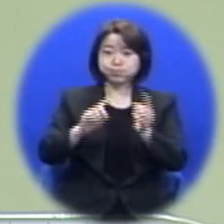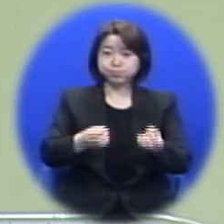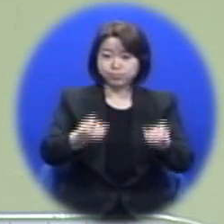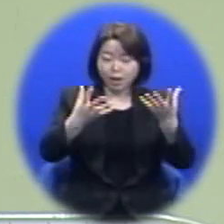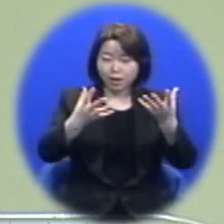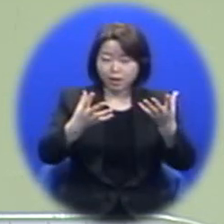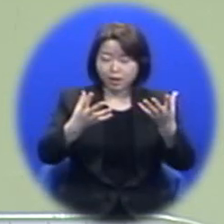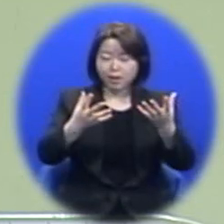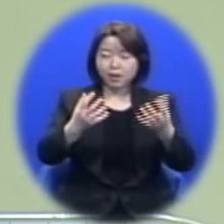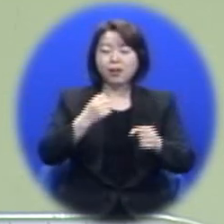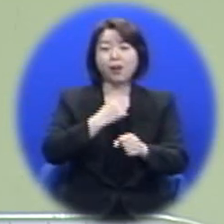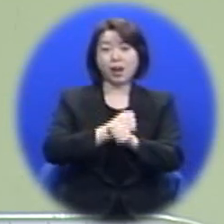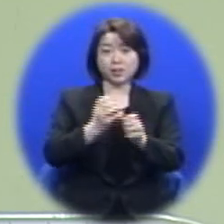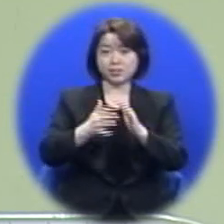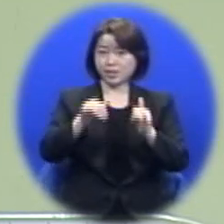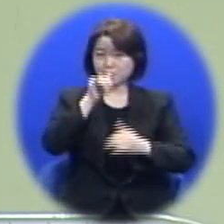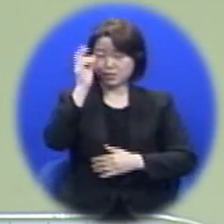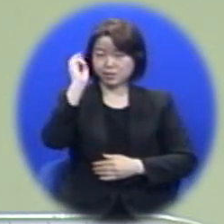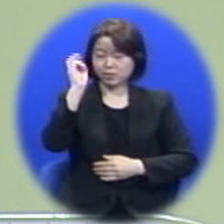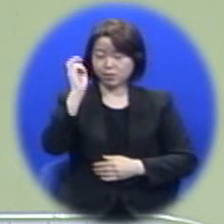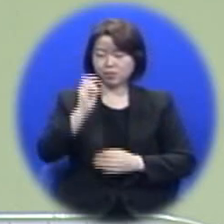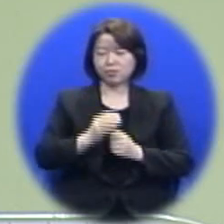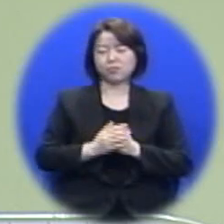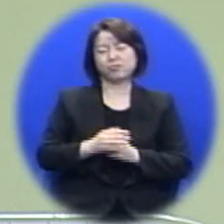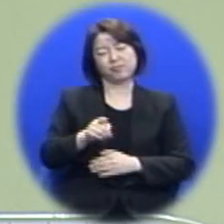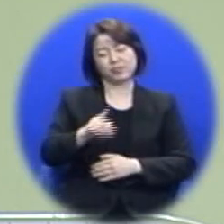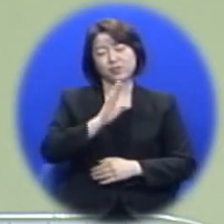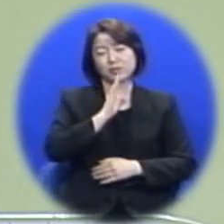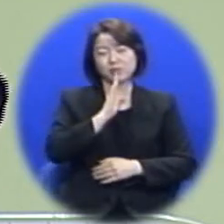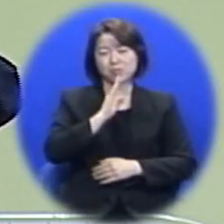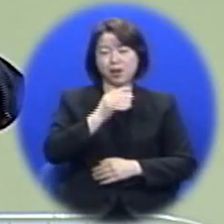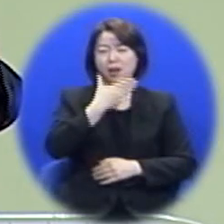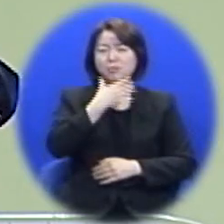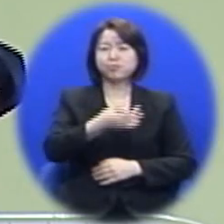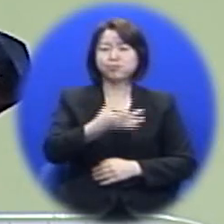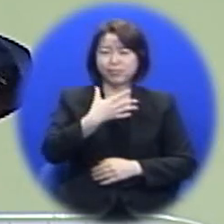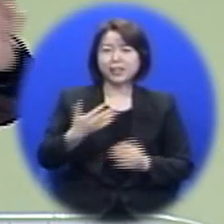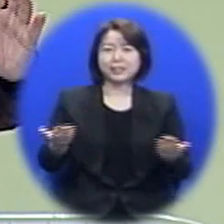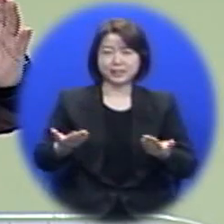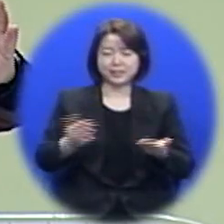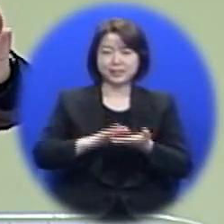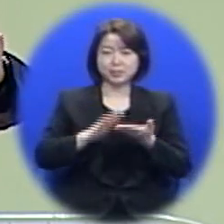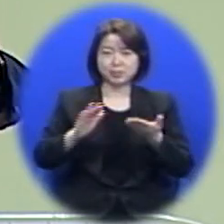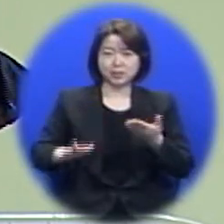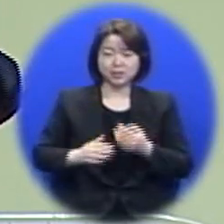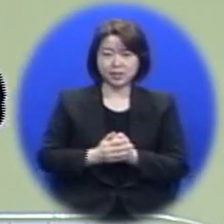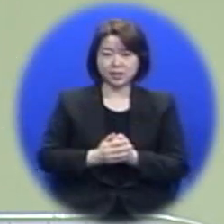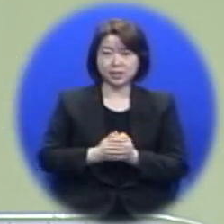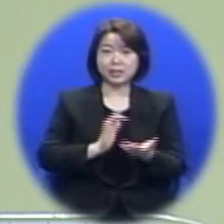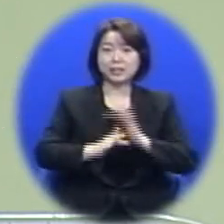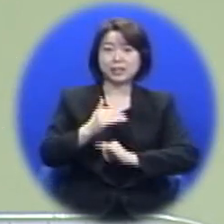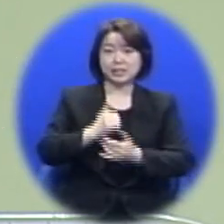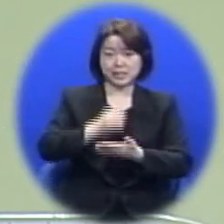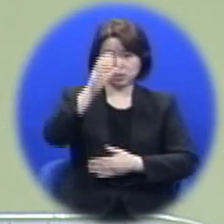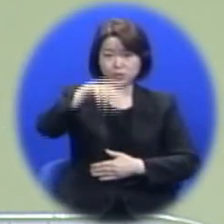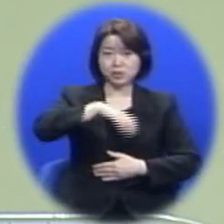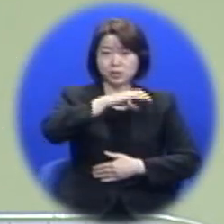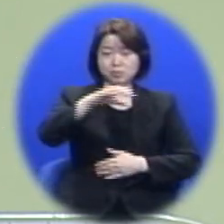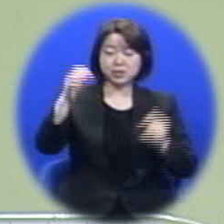있습니다 그건 정말 불행한 일이죠 예수님의 십자가는 끔찍할 정도로 고통스러운